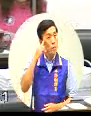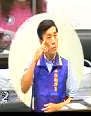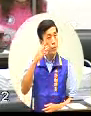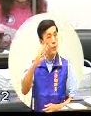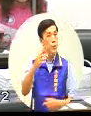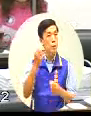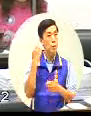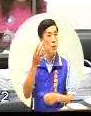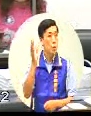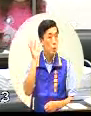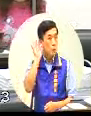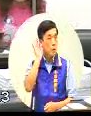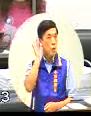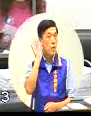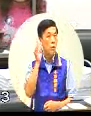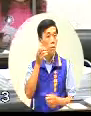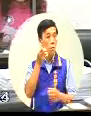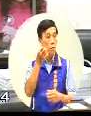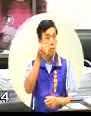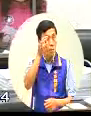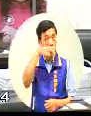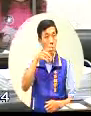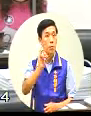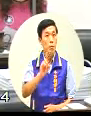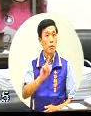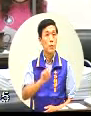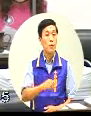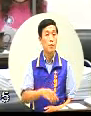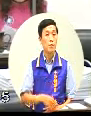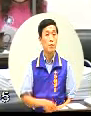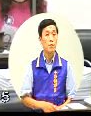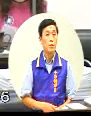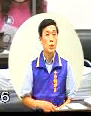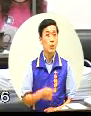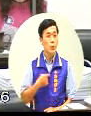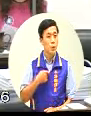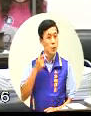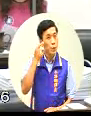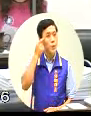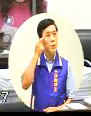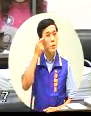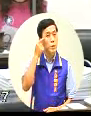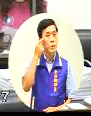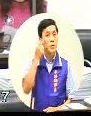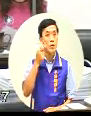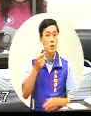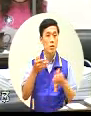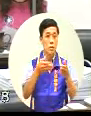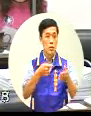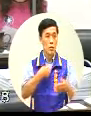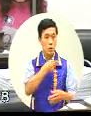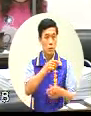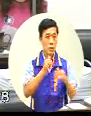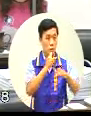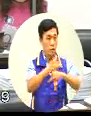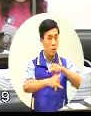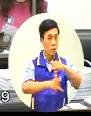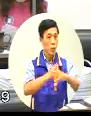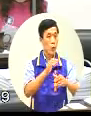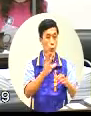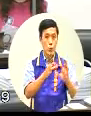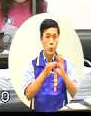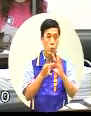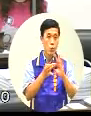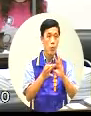哦，有看到一则新闻哦，那我觉得蛮跟我们的生活哈、哦、蛮息息相关的